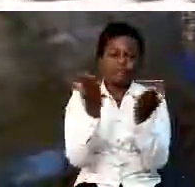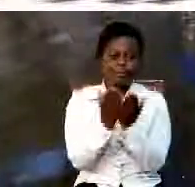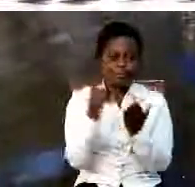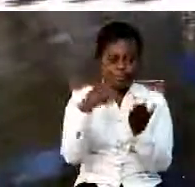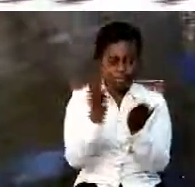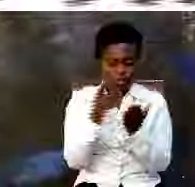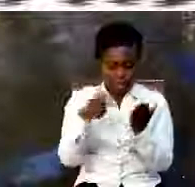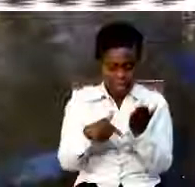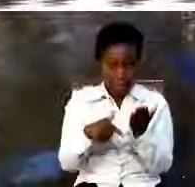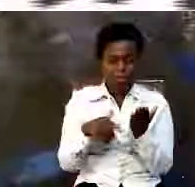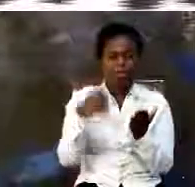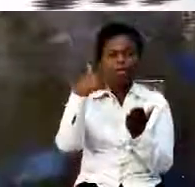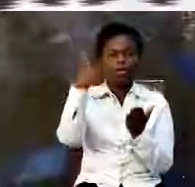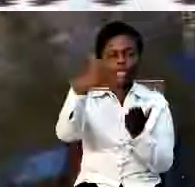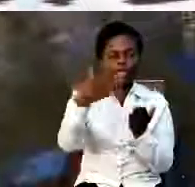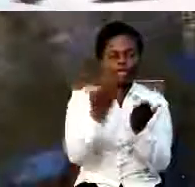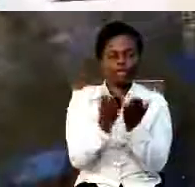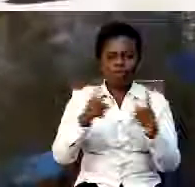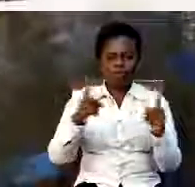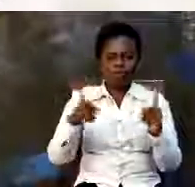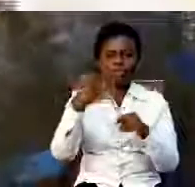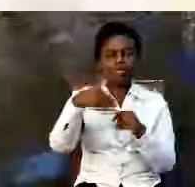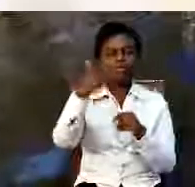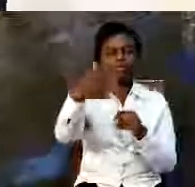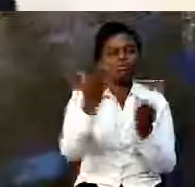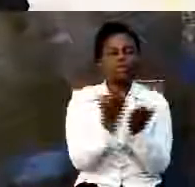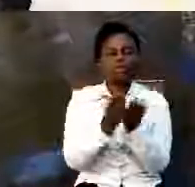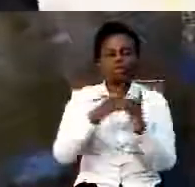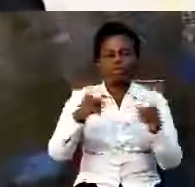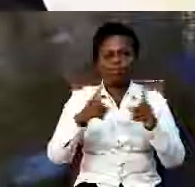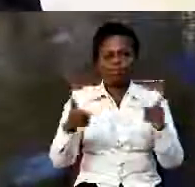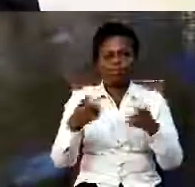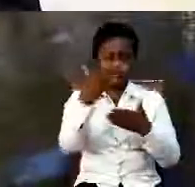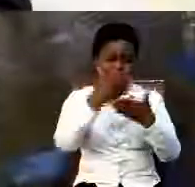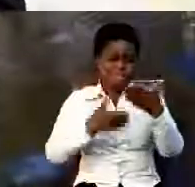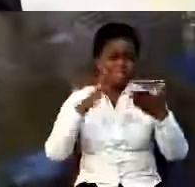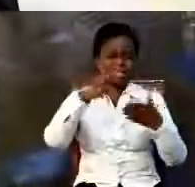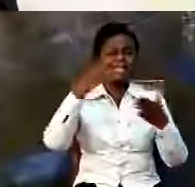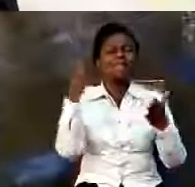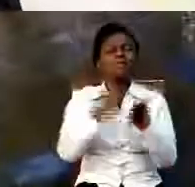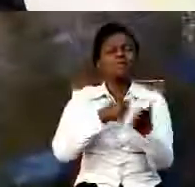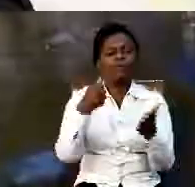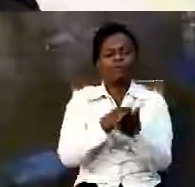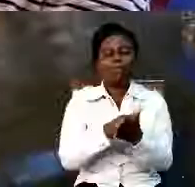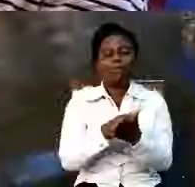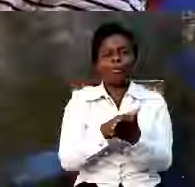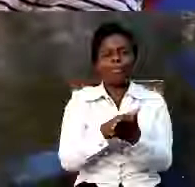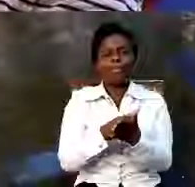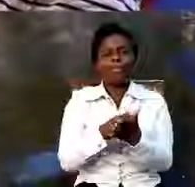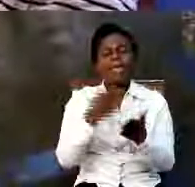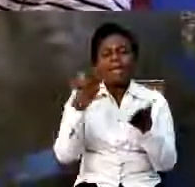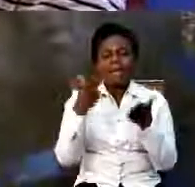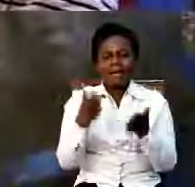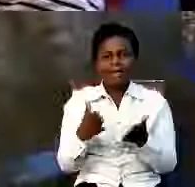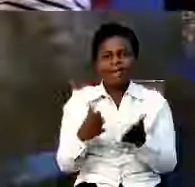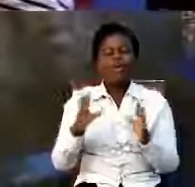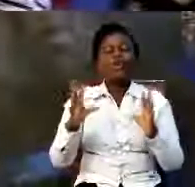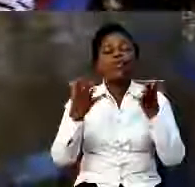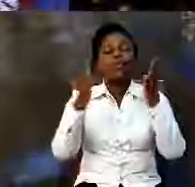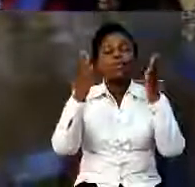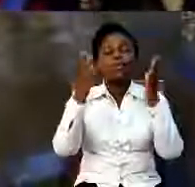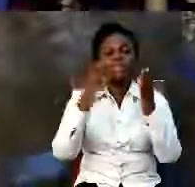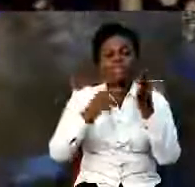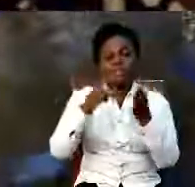la kesho kutwa. Mitihani yake ni migumu, wakati mwingine haitoki kwenye syllabus. Bwana sifiwe sana. Hasa kwa hiyo kuishi na